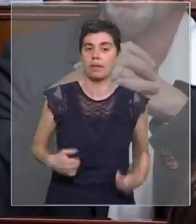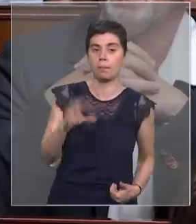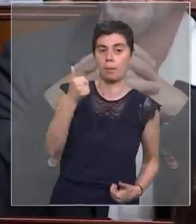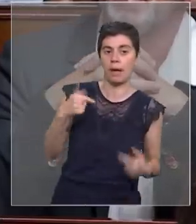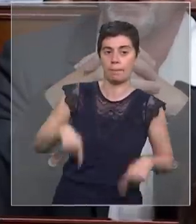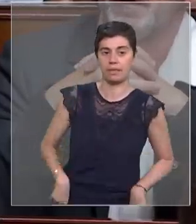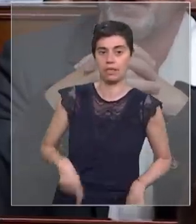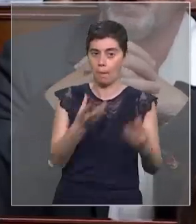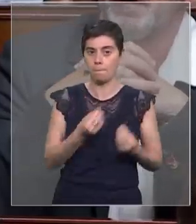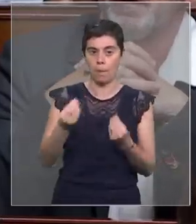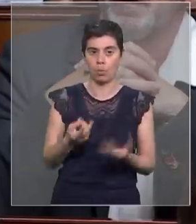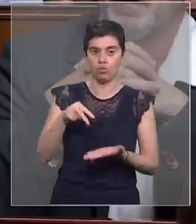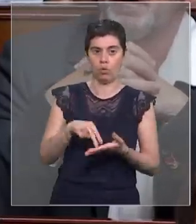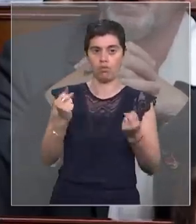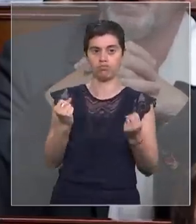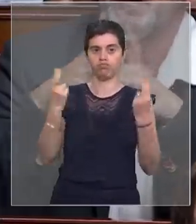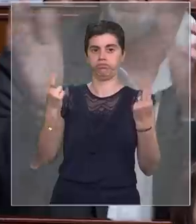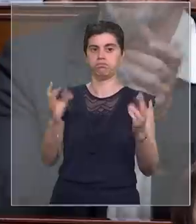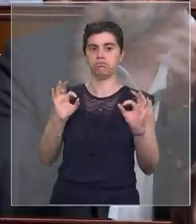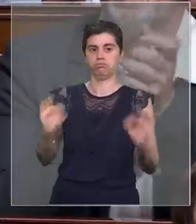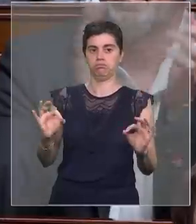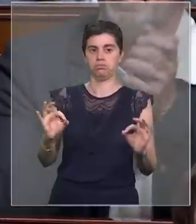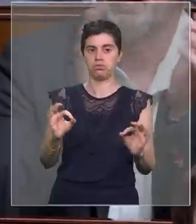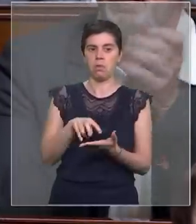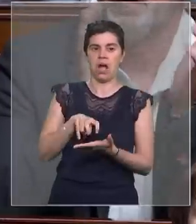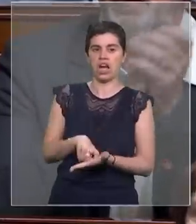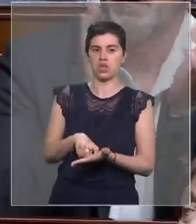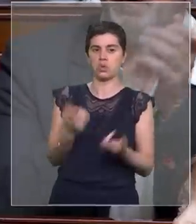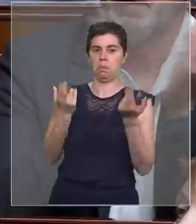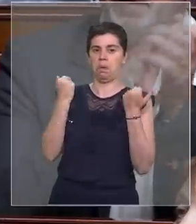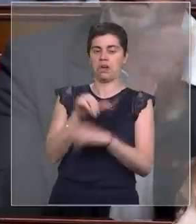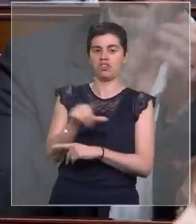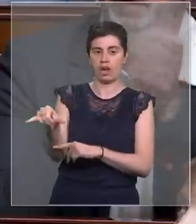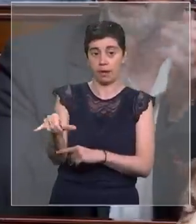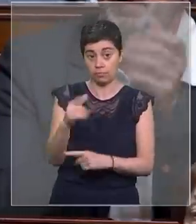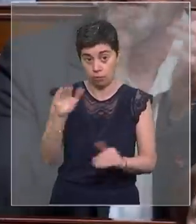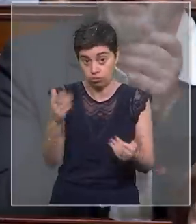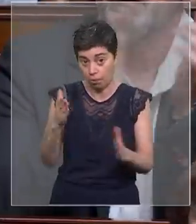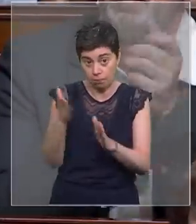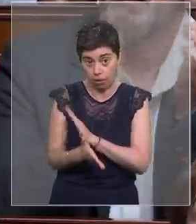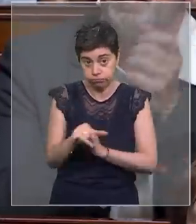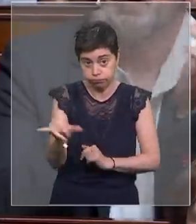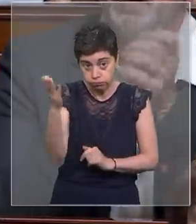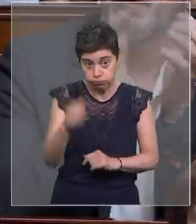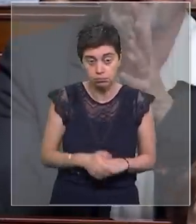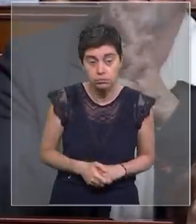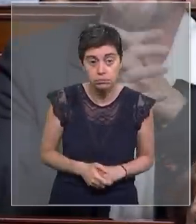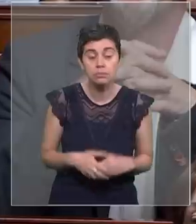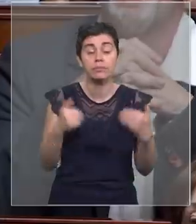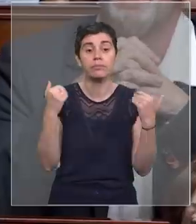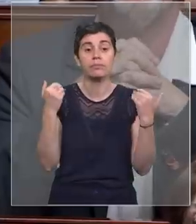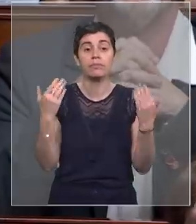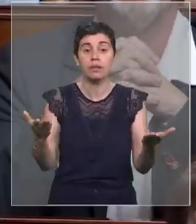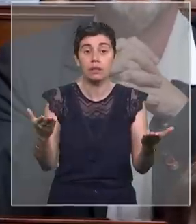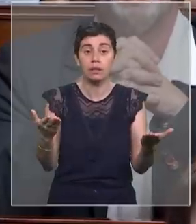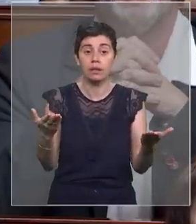peuple reste debout et digne. Jamais vous ne le mettrez à genoux. Et pour cette raison, vous avez déjà perdu. La volonté du peuple est ainsi. Tôt